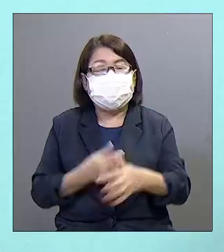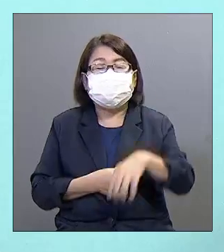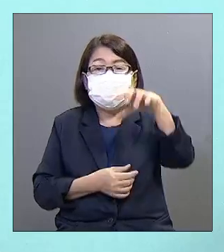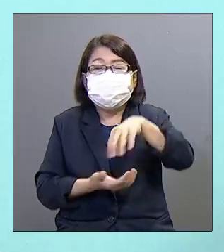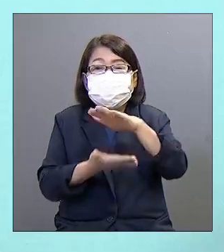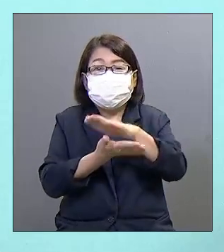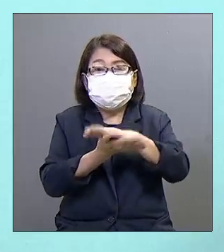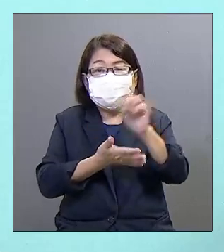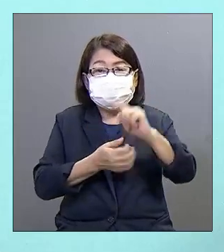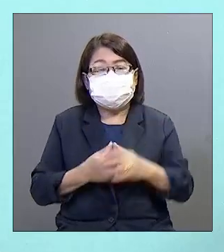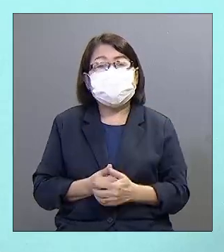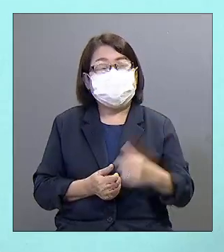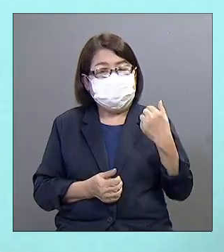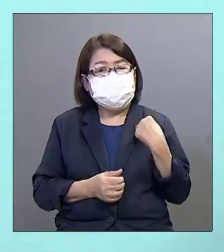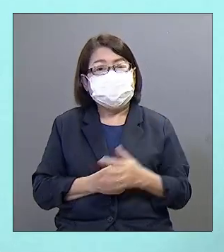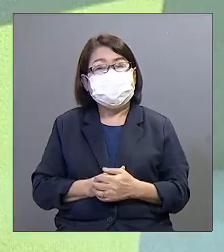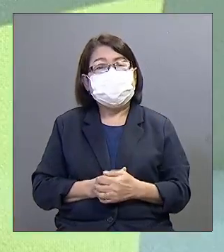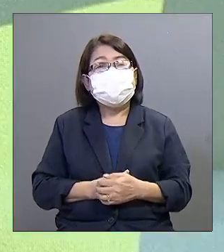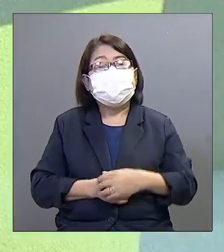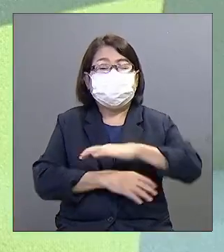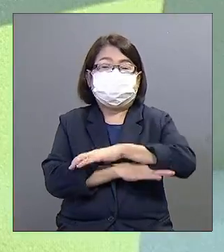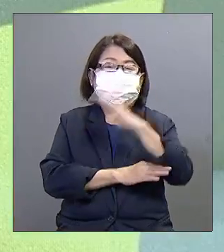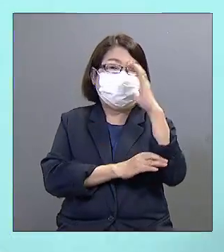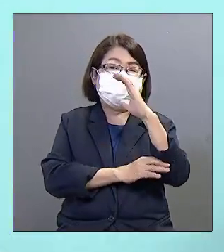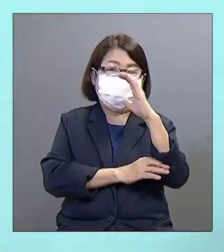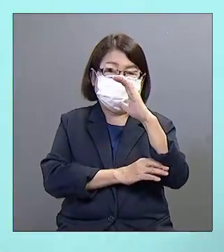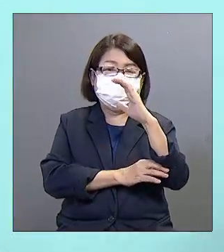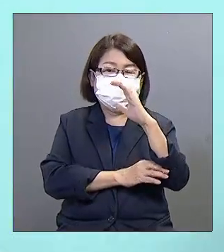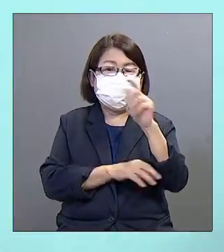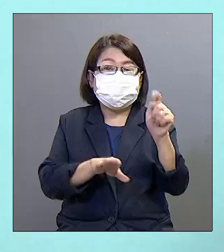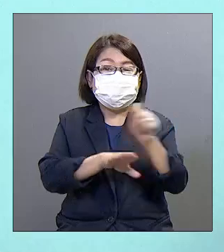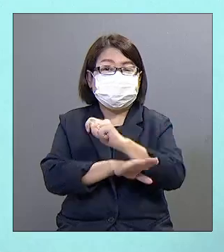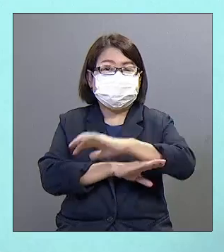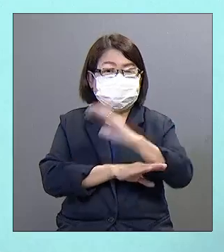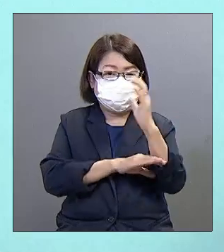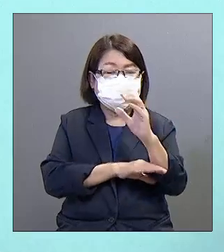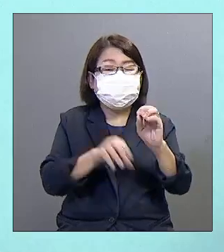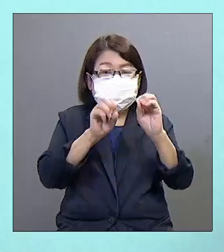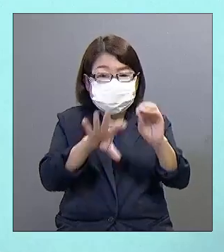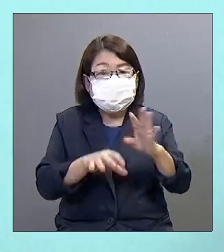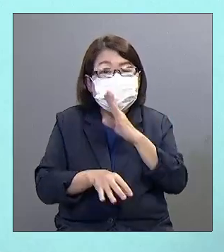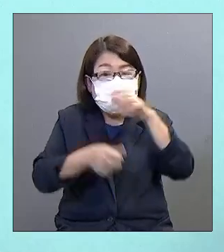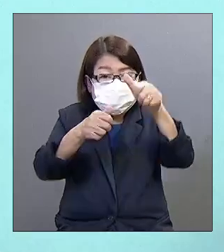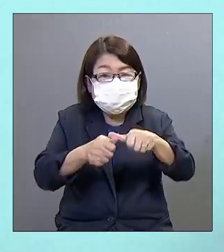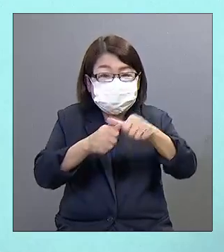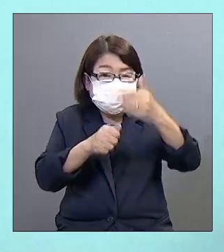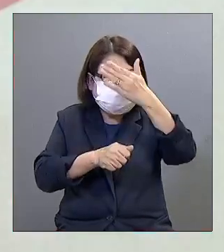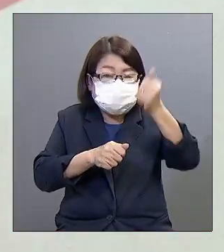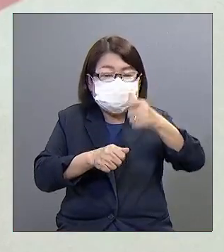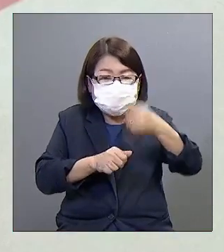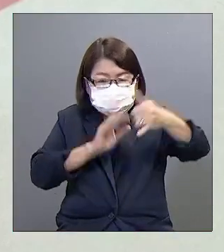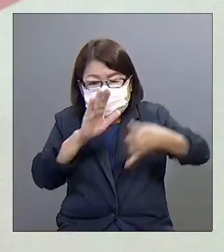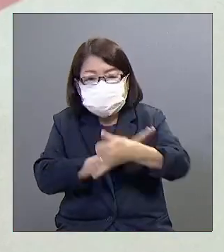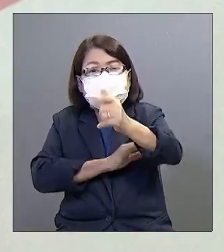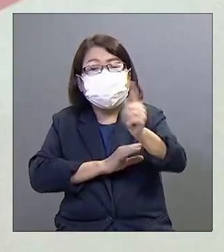เรีนหนึ่ที่เขามีการเปิดท้ายรถตไ้ทุกครั้งแลวกสอนเด ๆ เลยว่าจะยัไงถ้าเกิดเหตุการณนี้ข้นกับตัวเองหรอสิ่ง